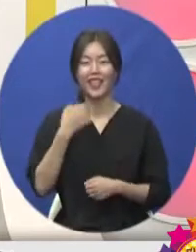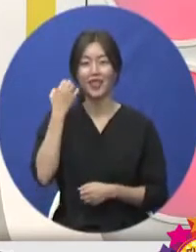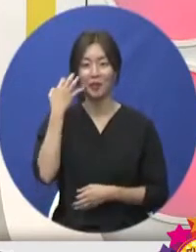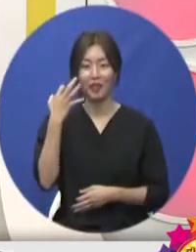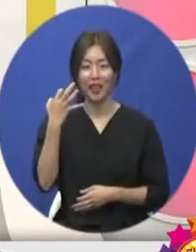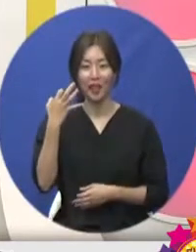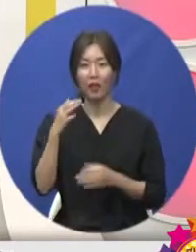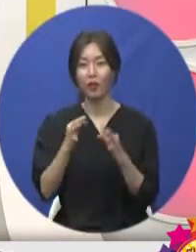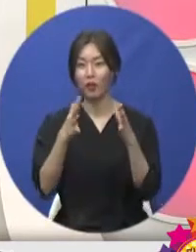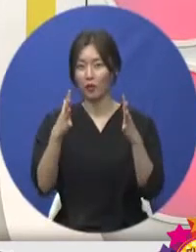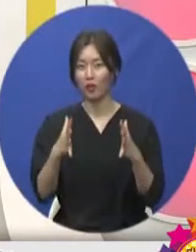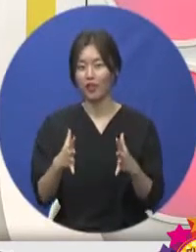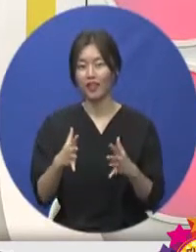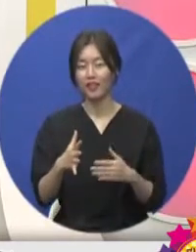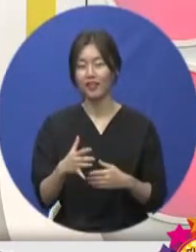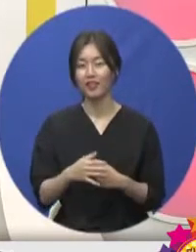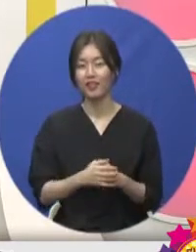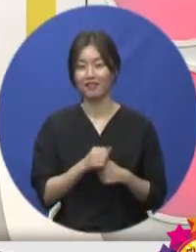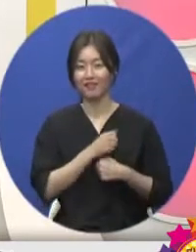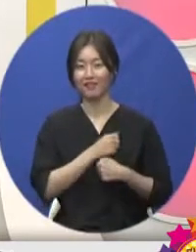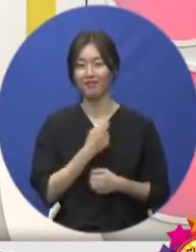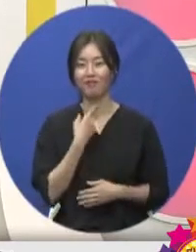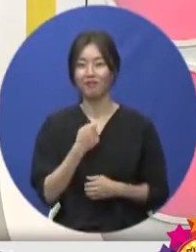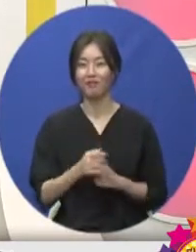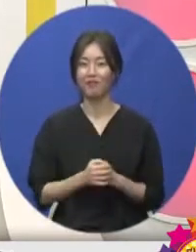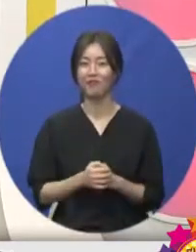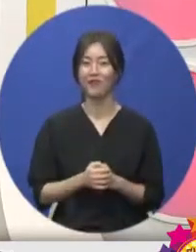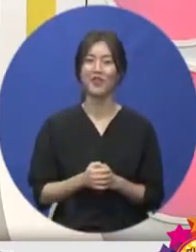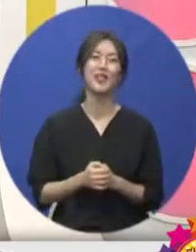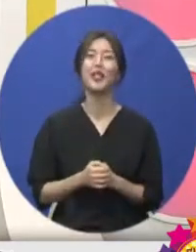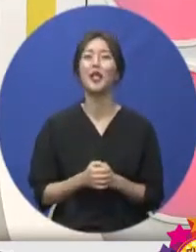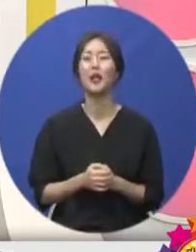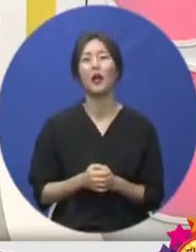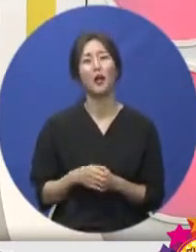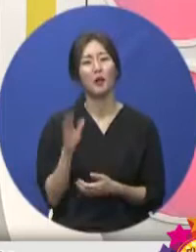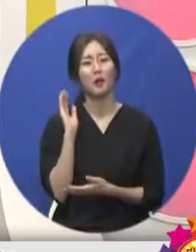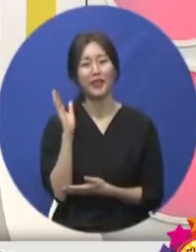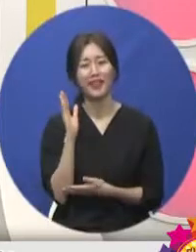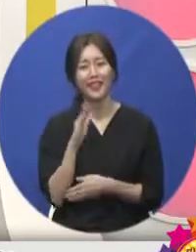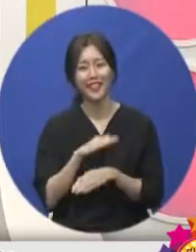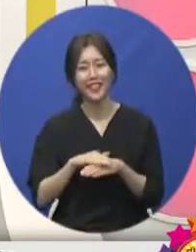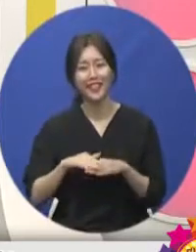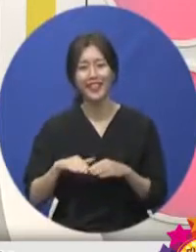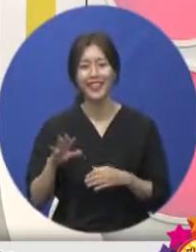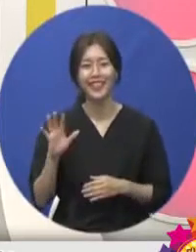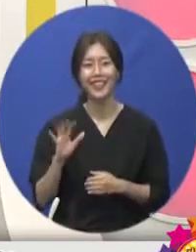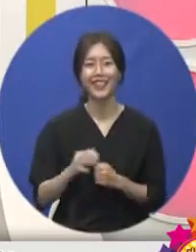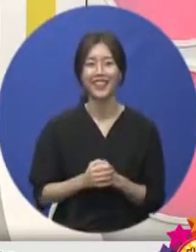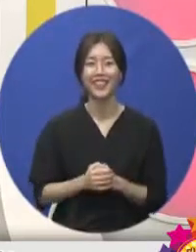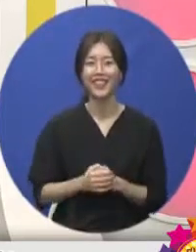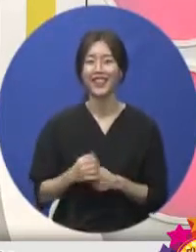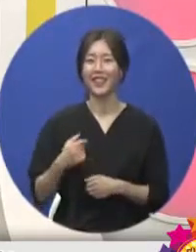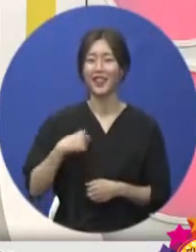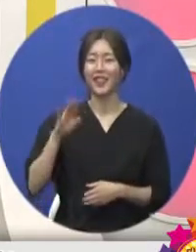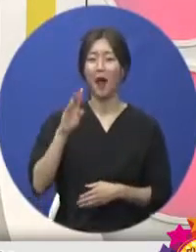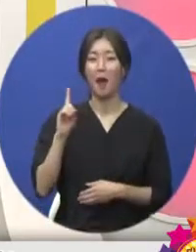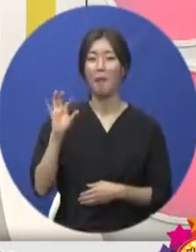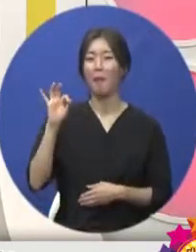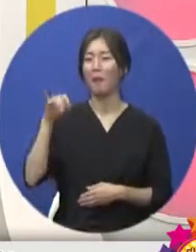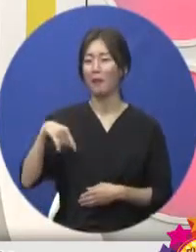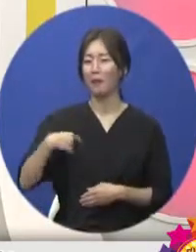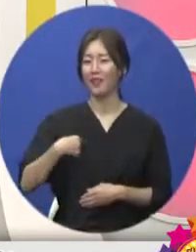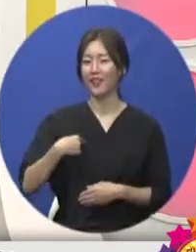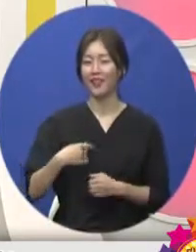14개월간. 아, 그래요. 예, 방위 그 들어가기 어렵고. 웬만하면 아, 이야기 잘 안 하시지 않아요? 나 도시락 싸들고 다녔다 얘기해. 아, 방위. 아,